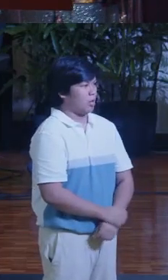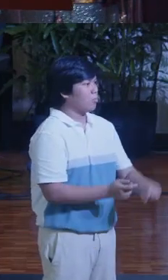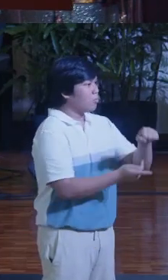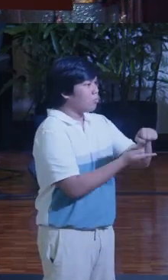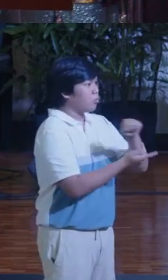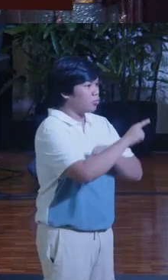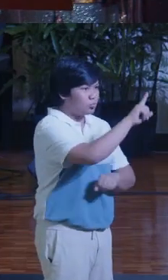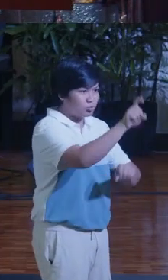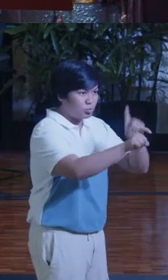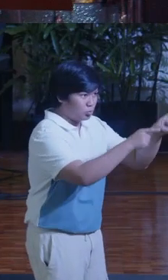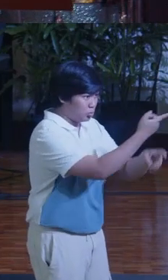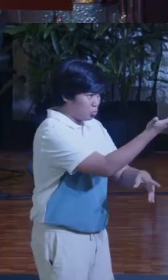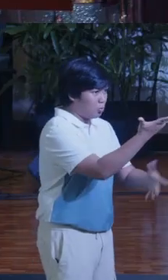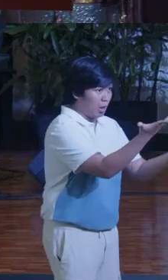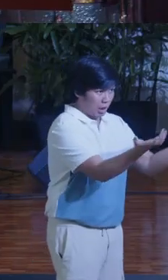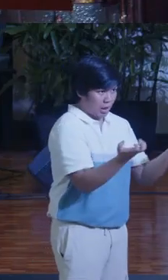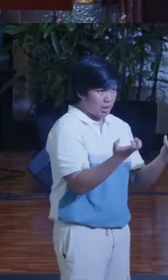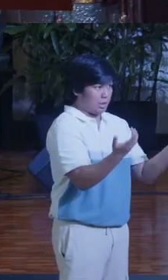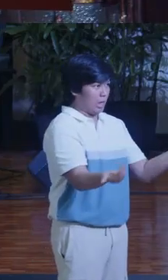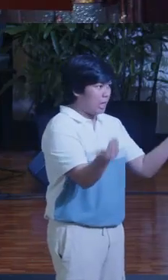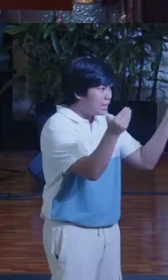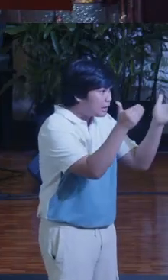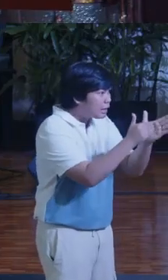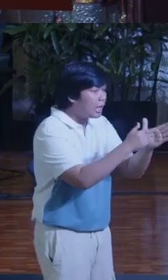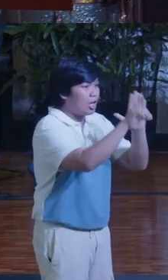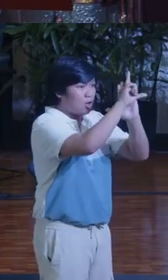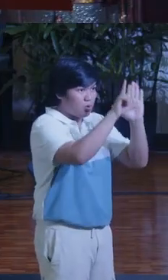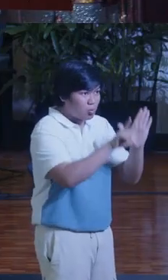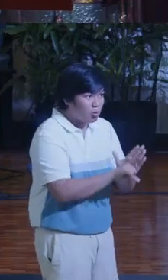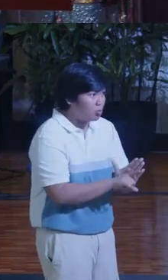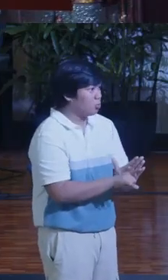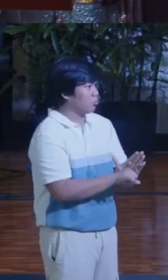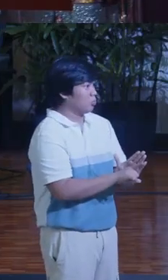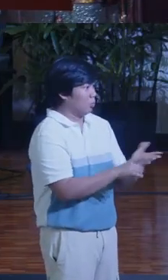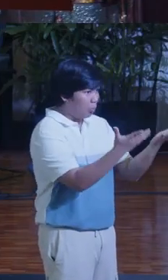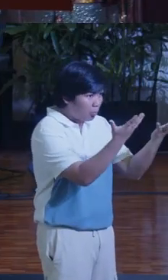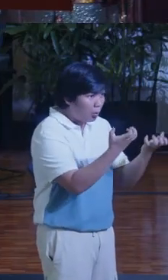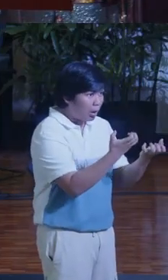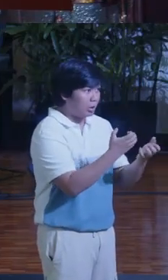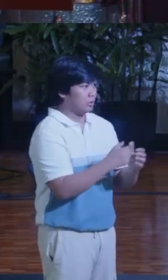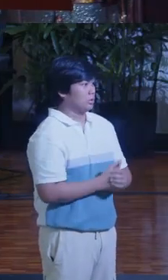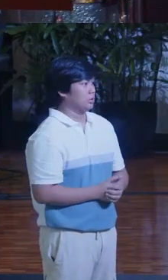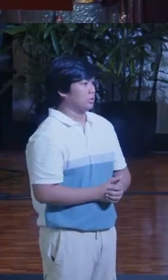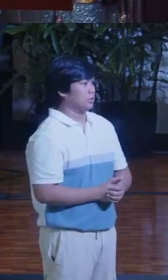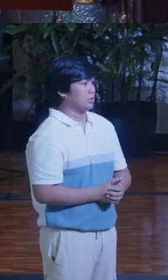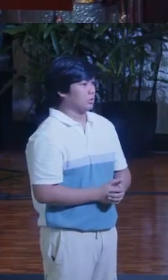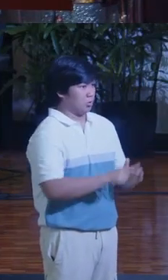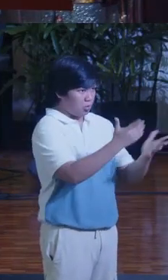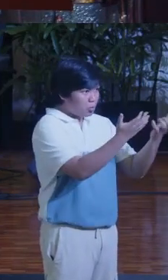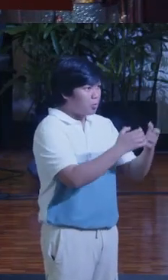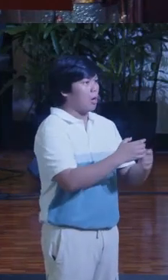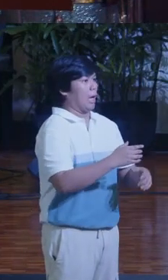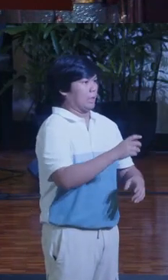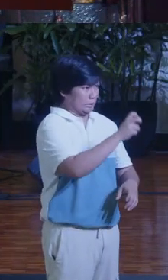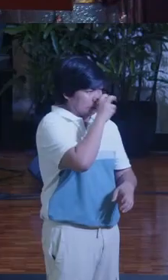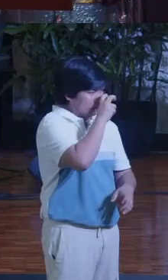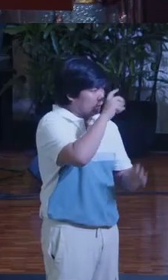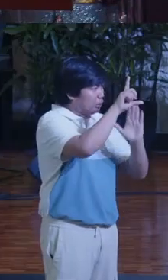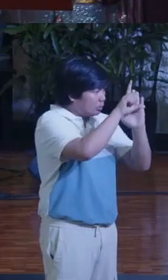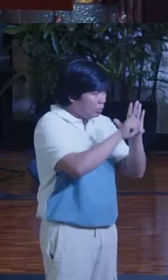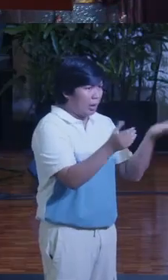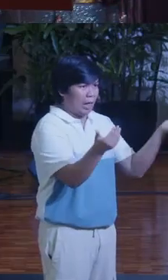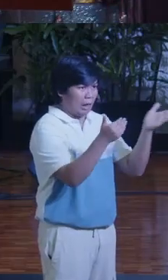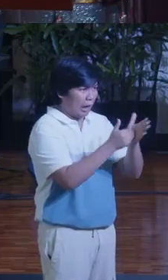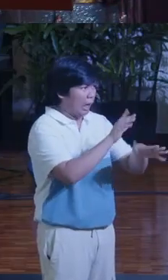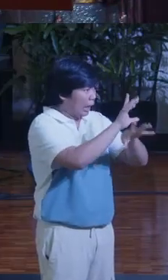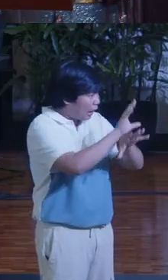law, do you not listen to the law? Anong sinasabi niya doon? Kayo na mahilig ba